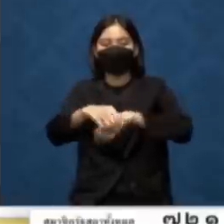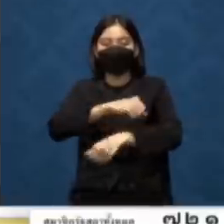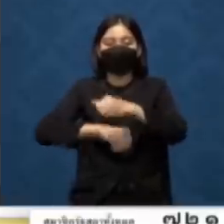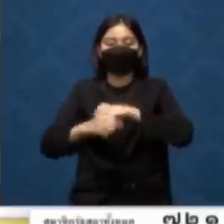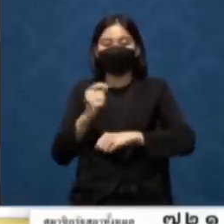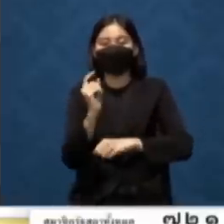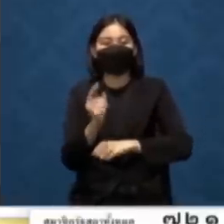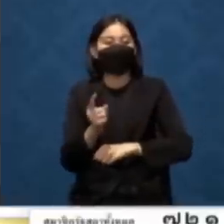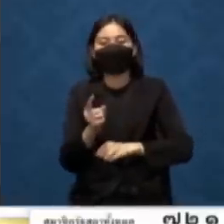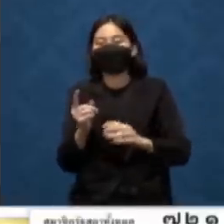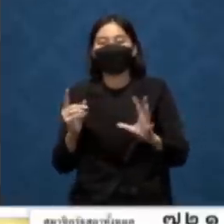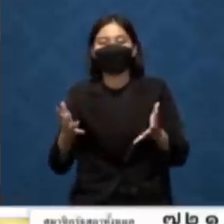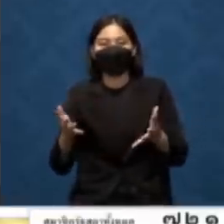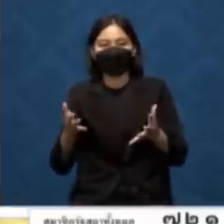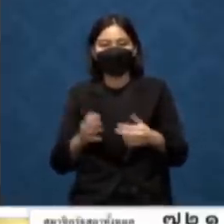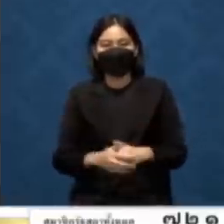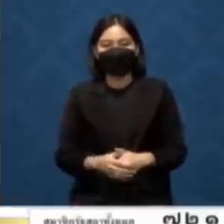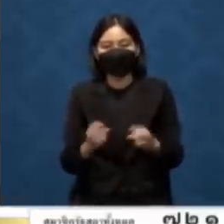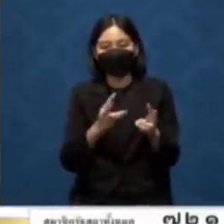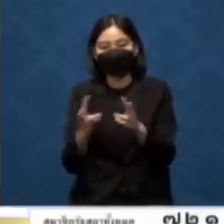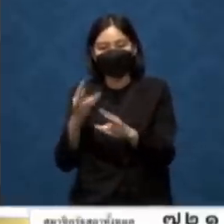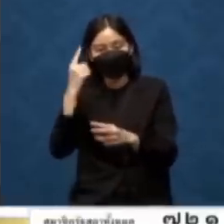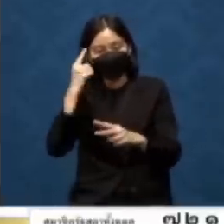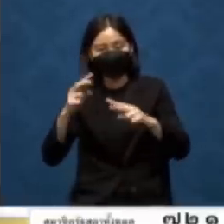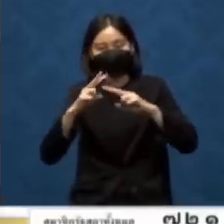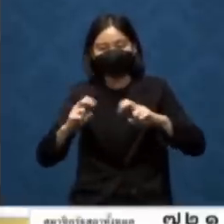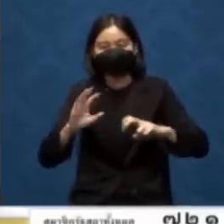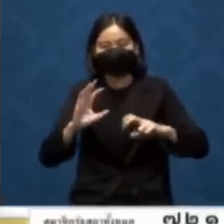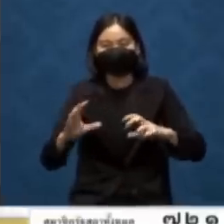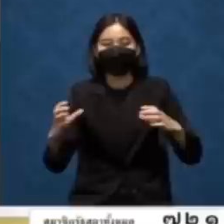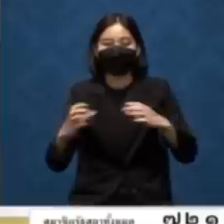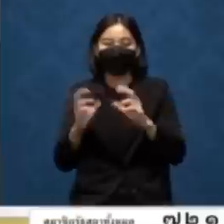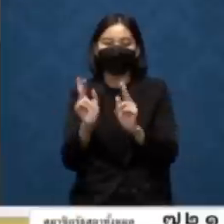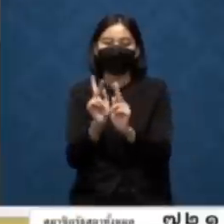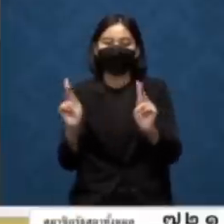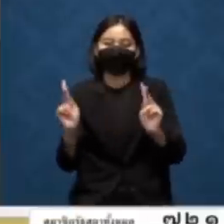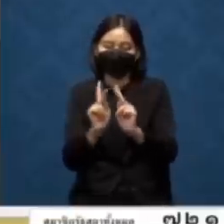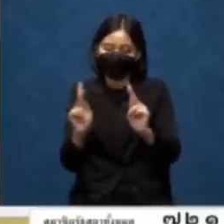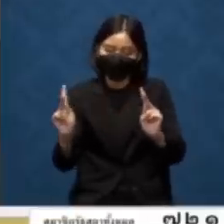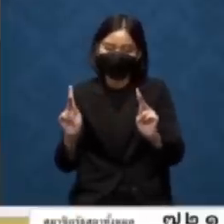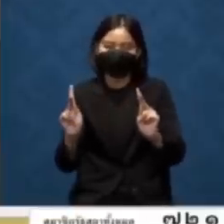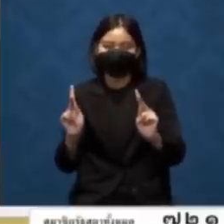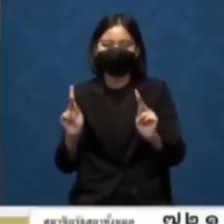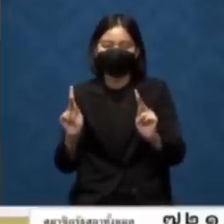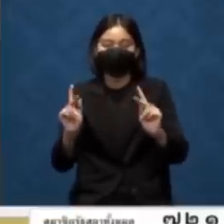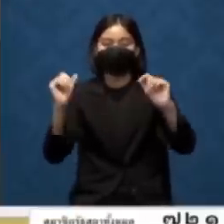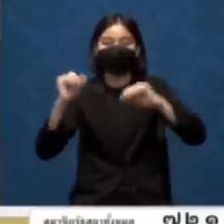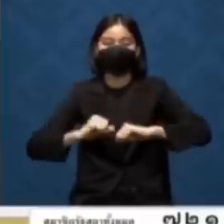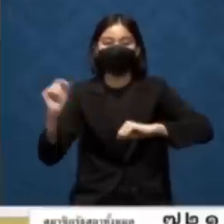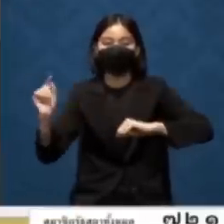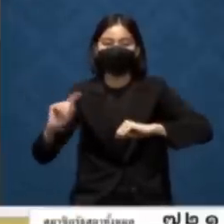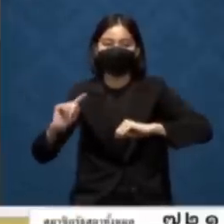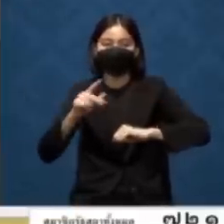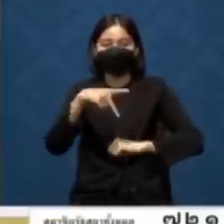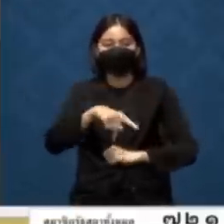กับไม่เป็เช่นนั้นแนวทางการตีความของขณะกรรมการกฤษดีกาหายๆครั้งยืนยันเอาไ้ว่า